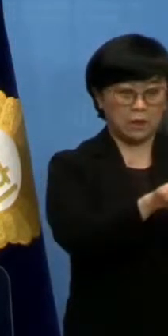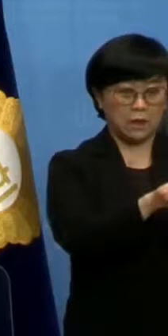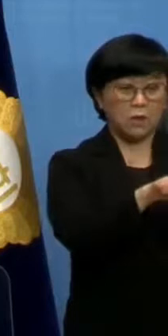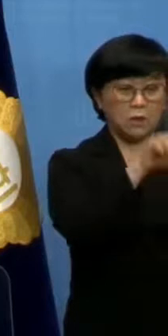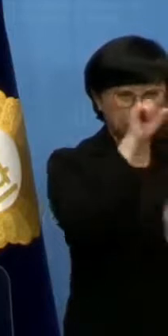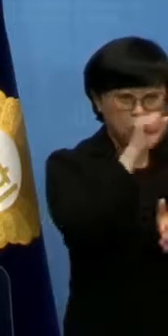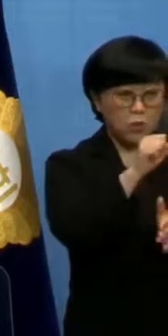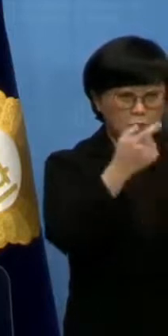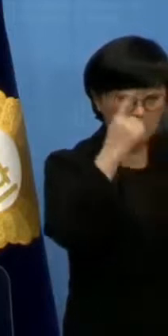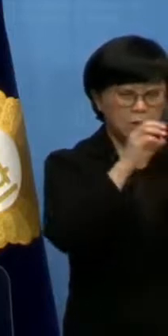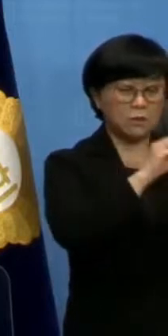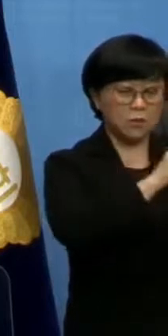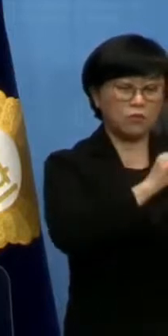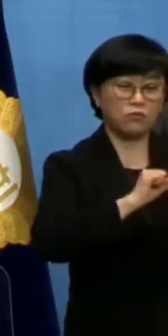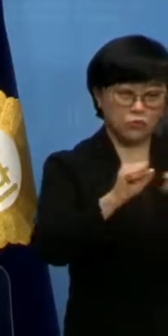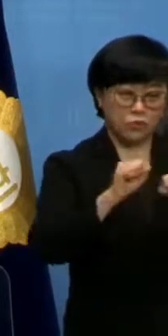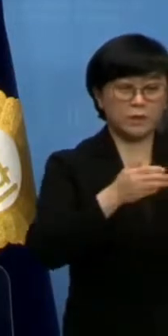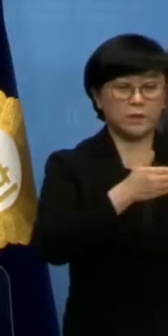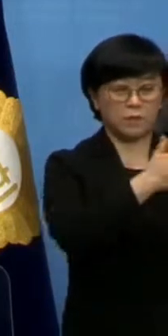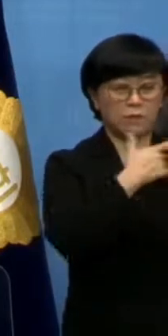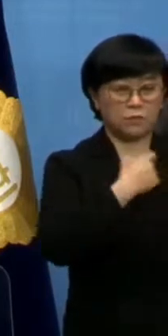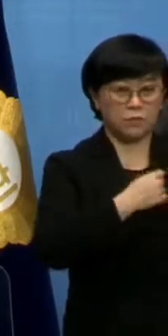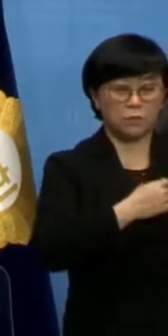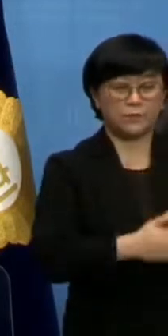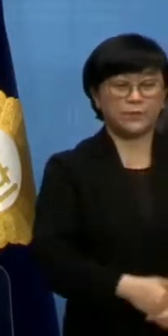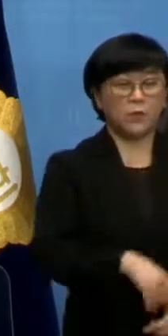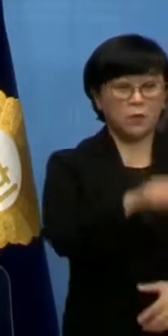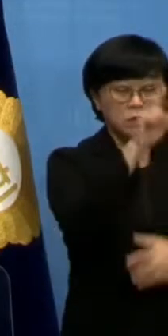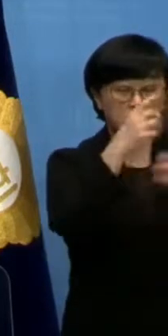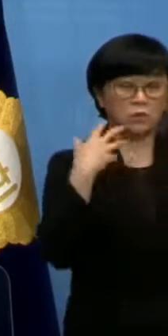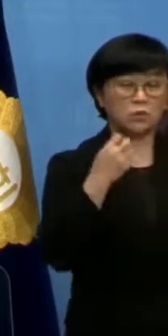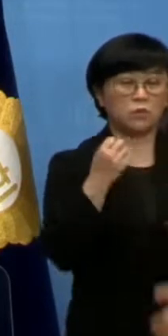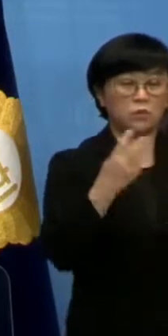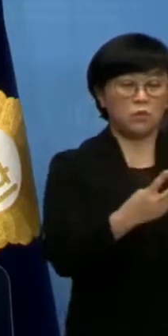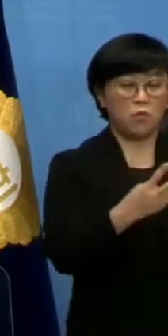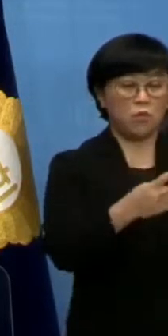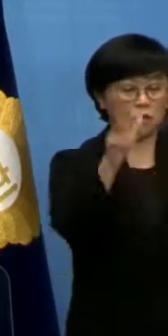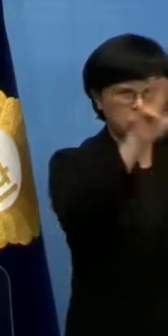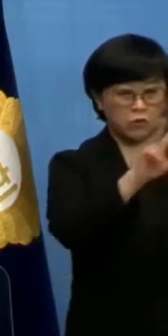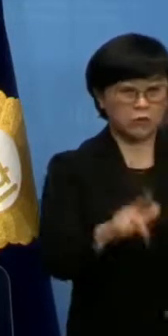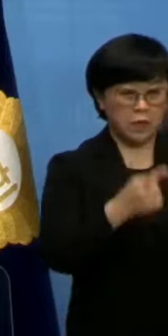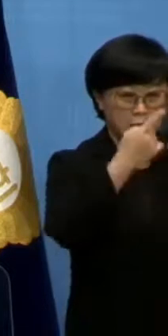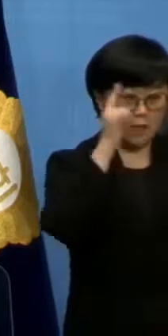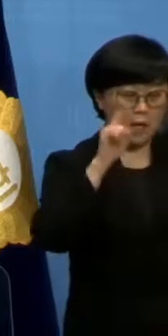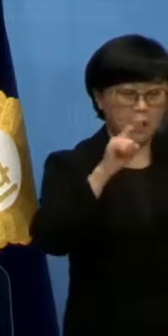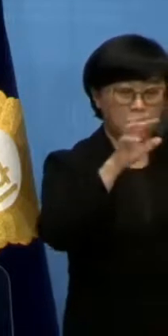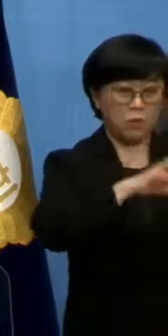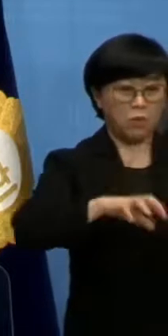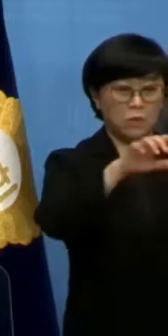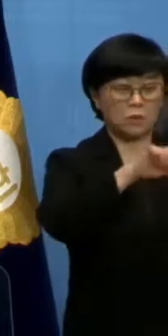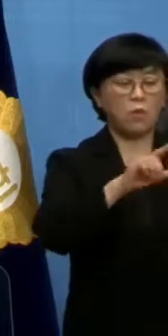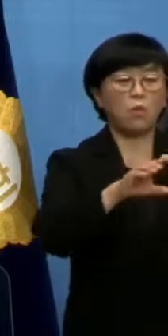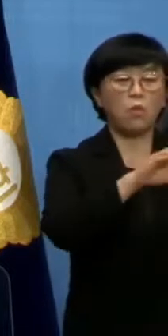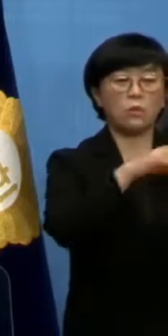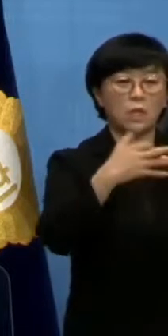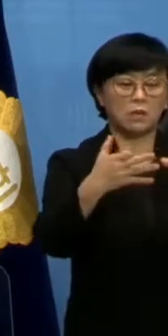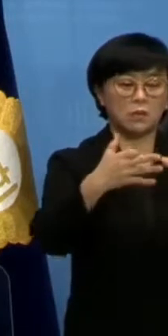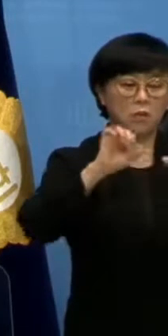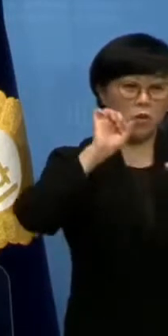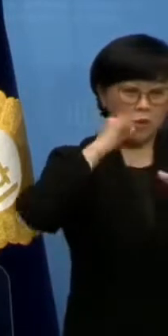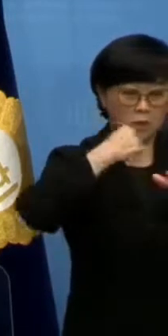착한 등록금 운동을 제안합니다. 정부는 물론 전국의 대학들도 코로나19로